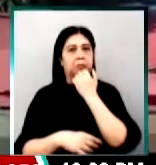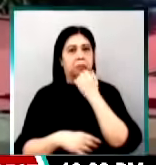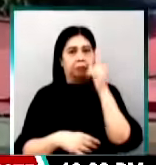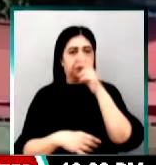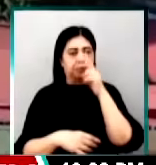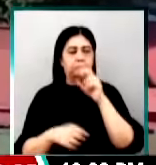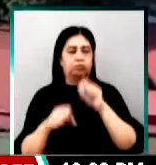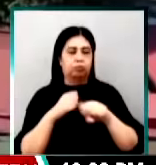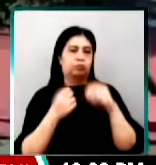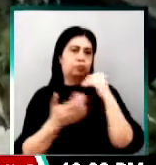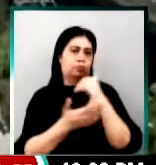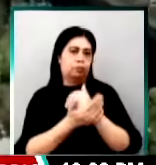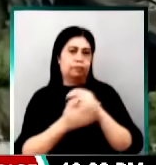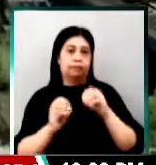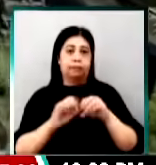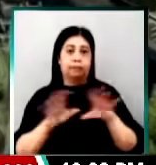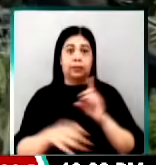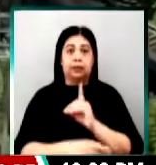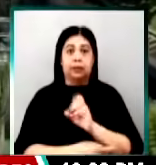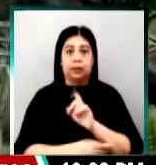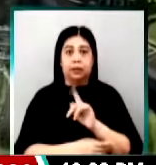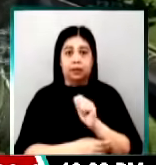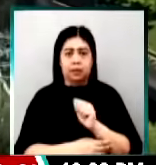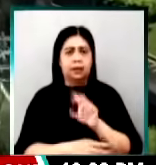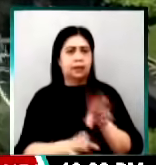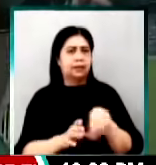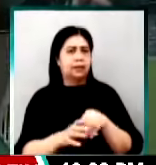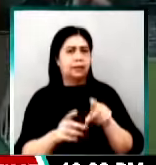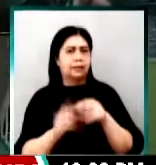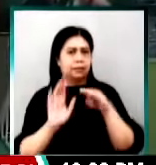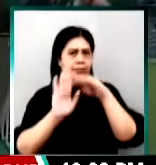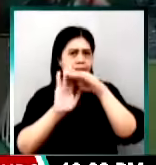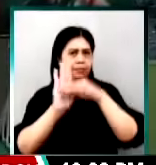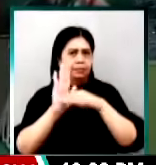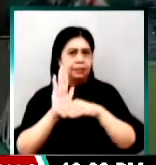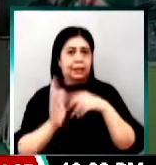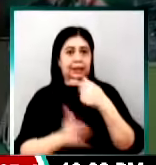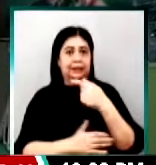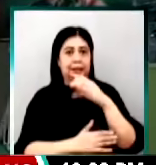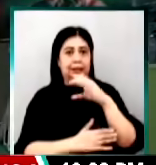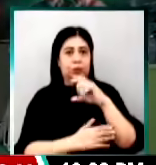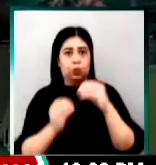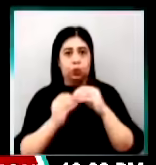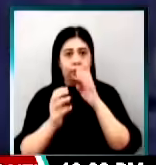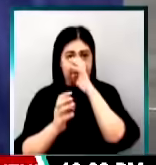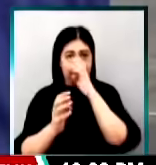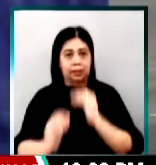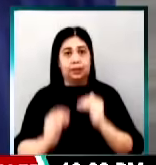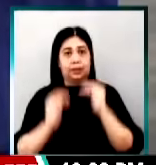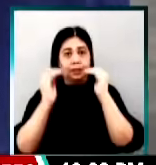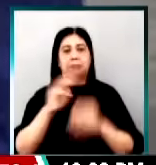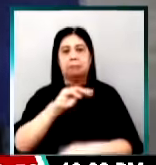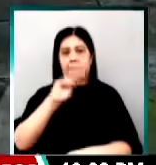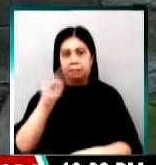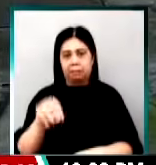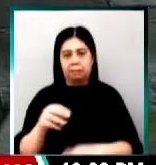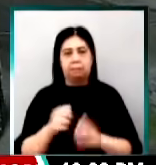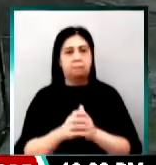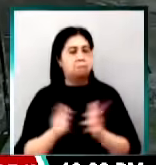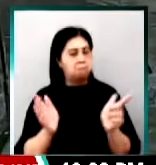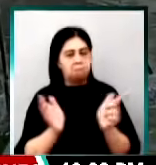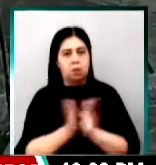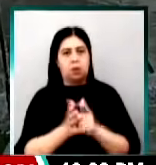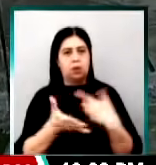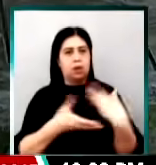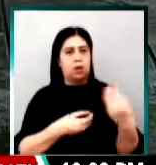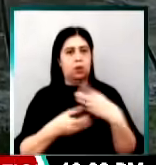ang pagkalat ng Delta variant, kasama sa mga inilagay sa GCQ with heightened restrictions ang Metro Manila, bawal na uli ang paglabas ng mga edad